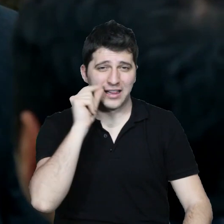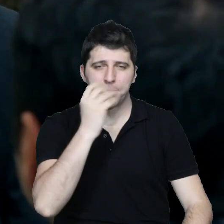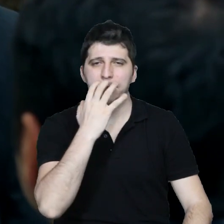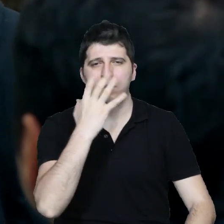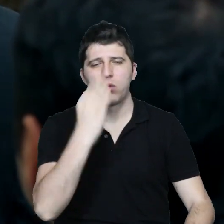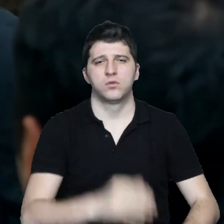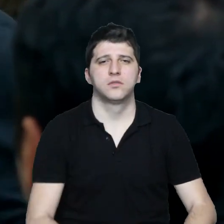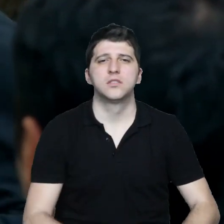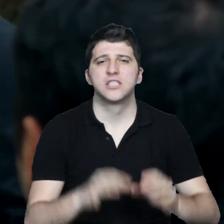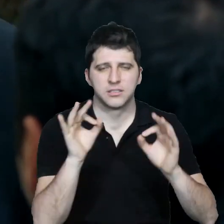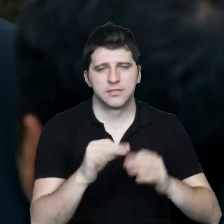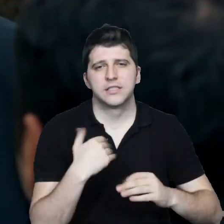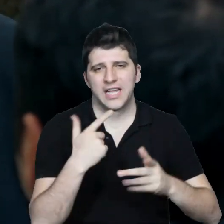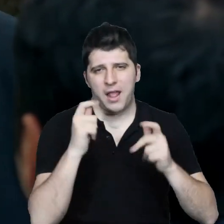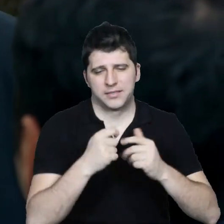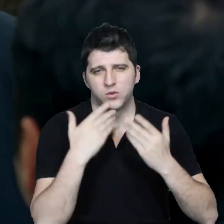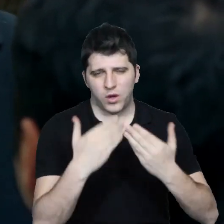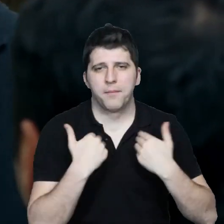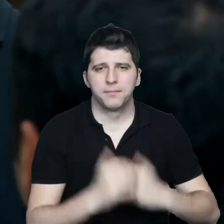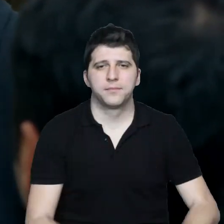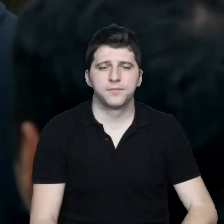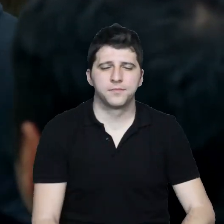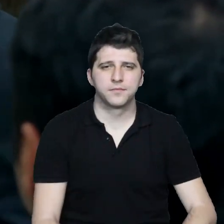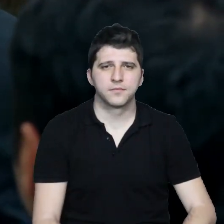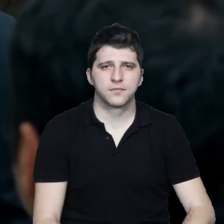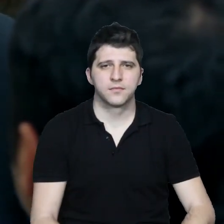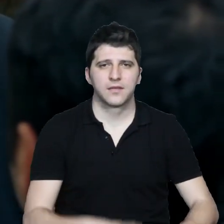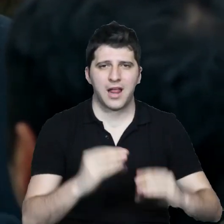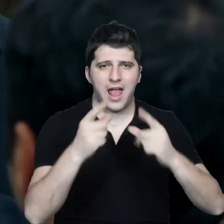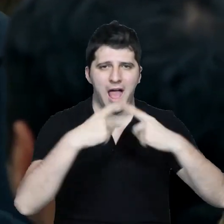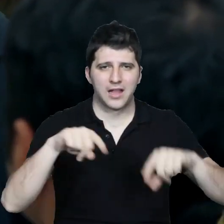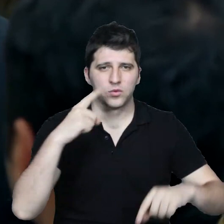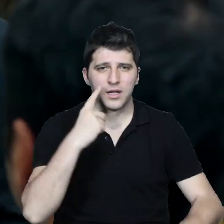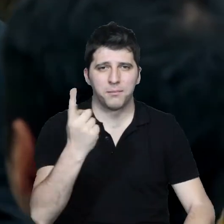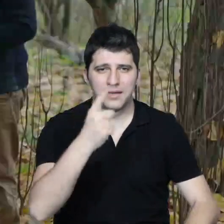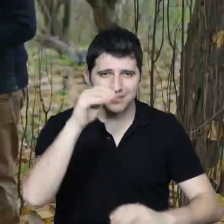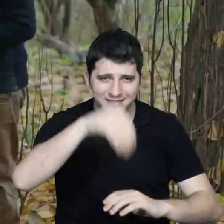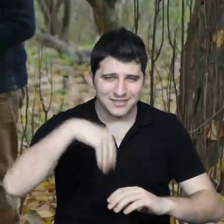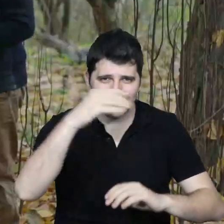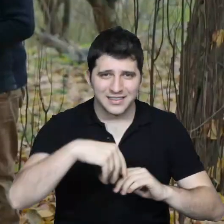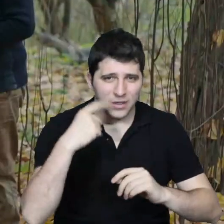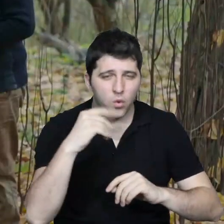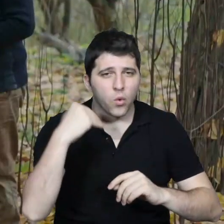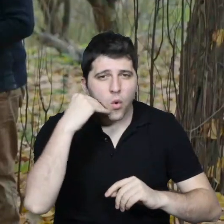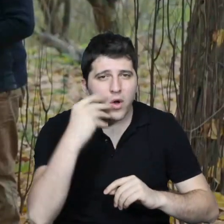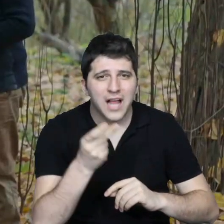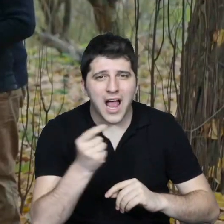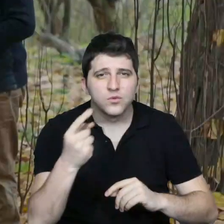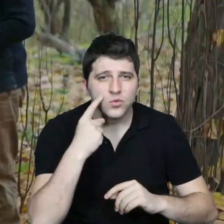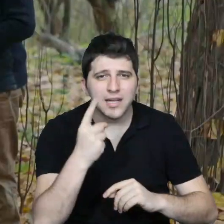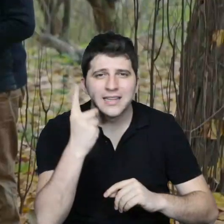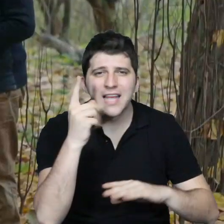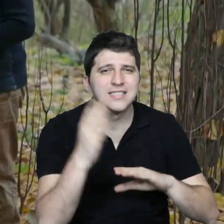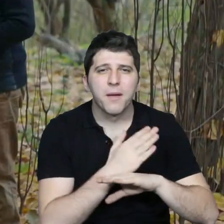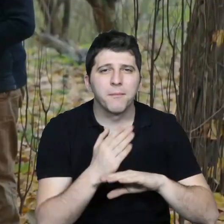olurlar. Şimdi şöyle yapacağız. Arazide tek kişilik derin bir çukur kazacağız. Koyunların kaçmasındaki tek